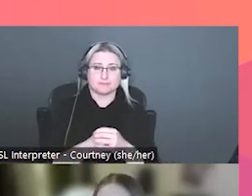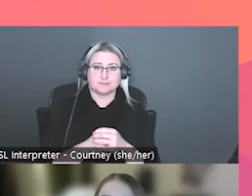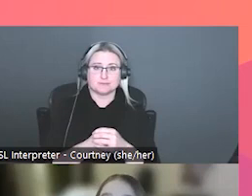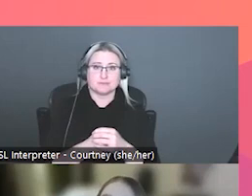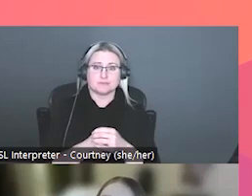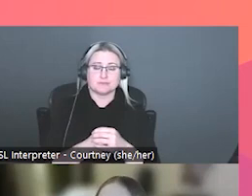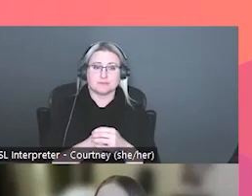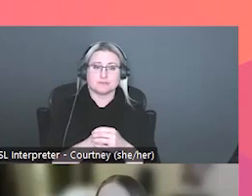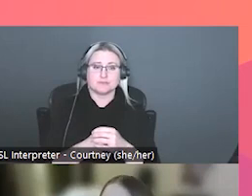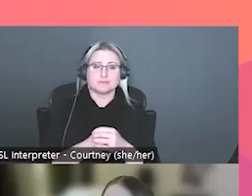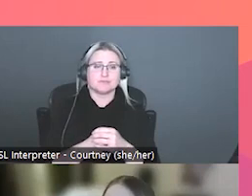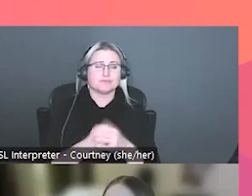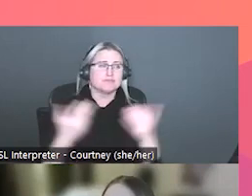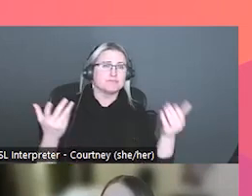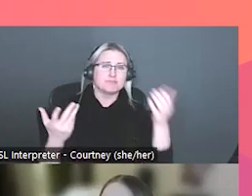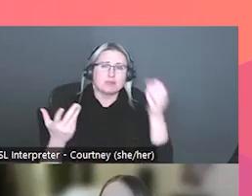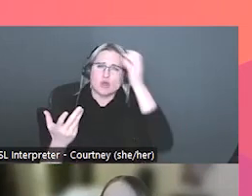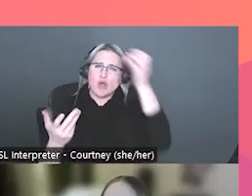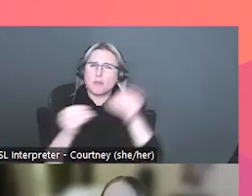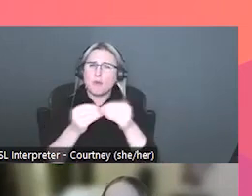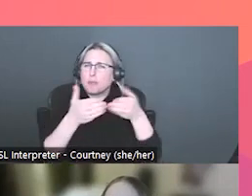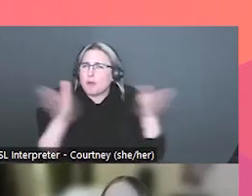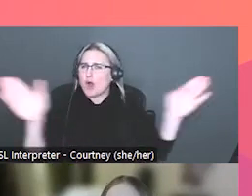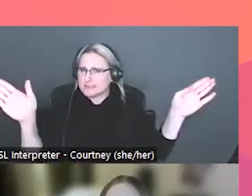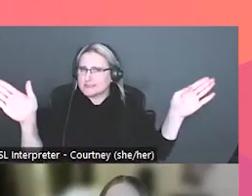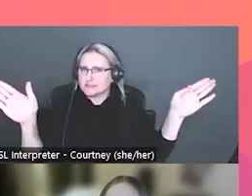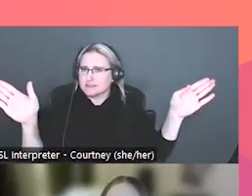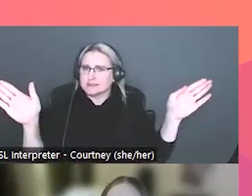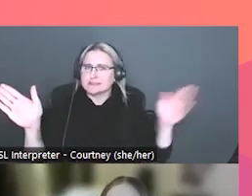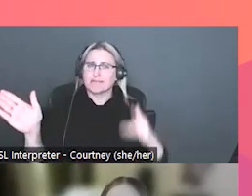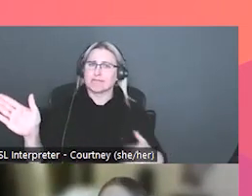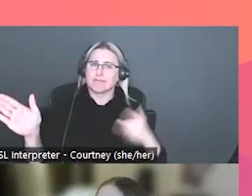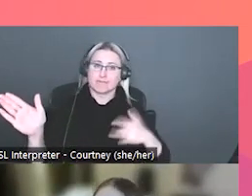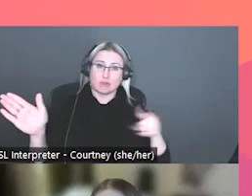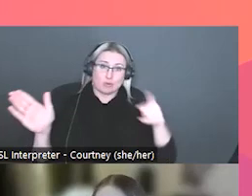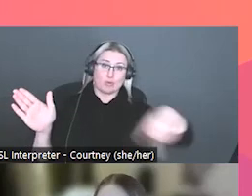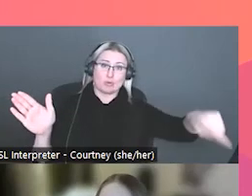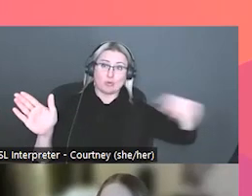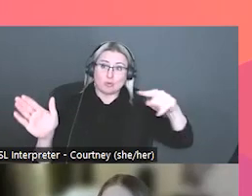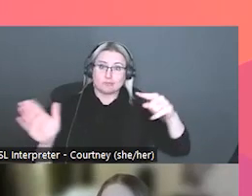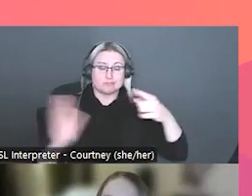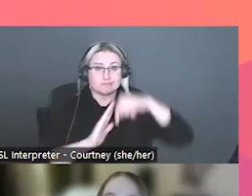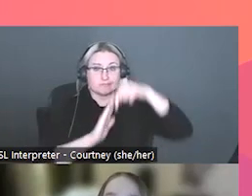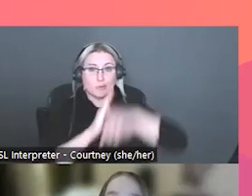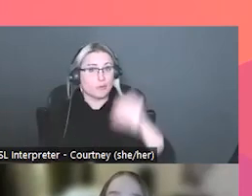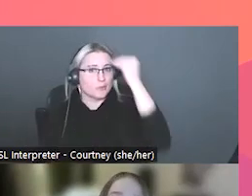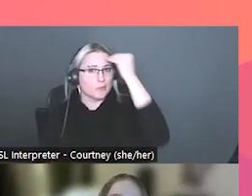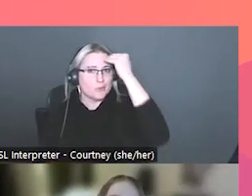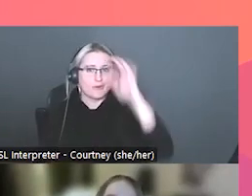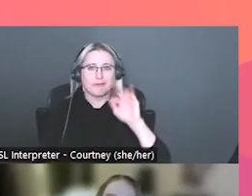espérons au départ vous donner un contexte plus large de cet espace. J'imagine que